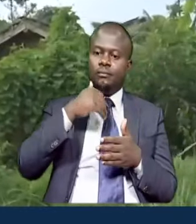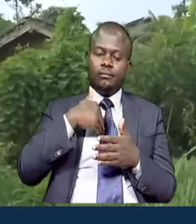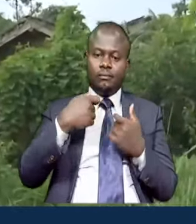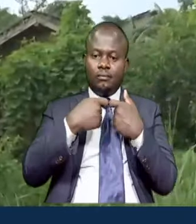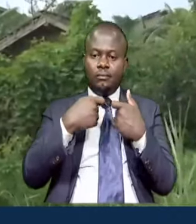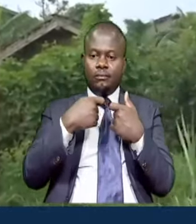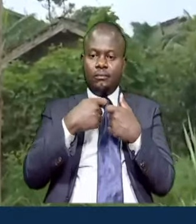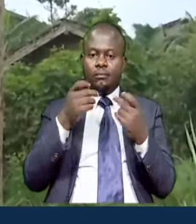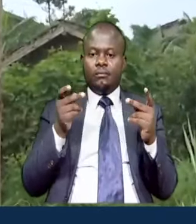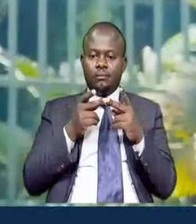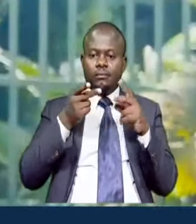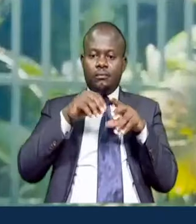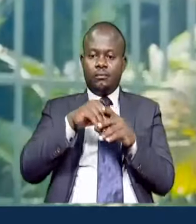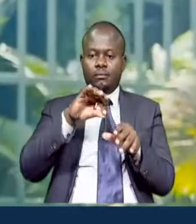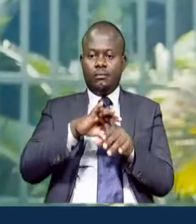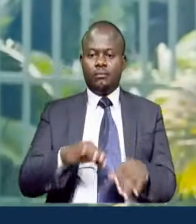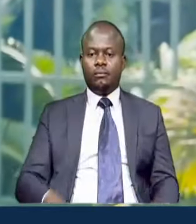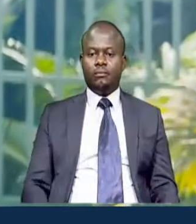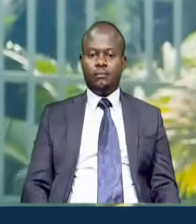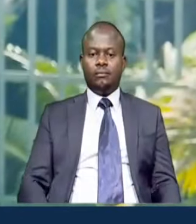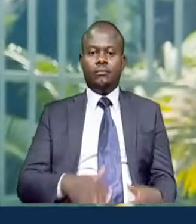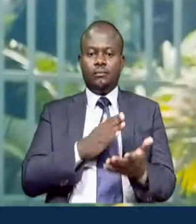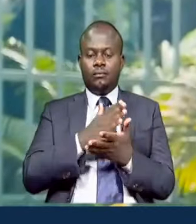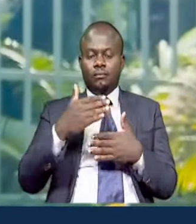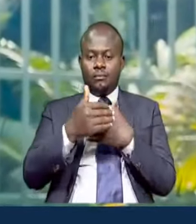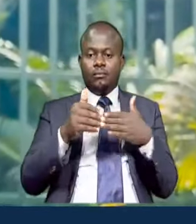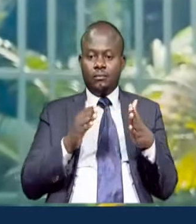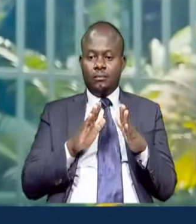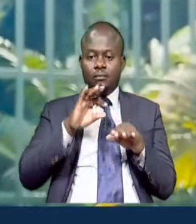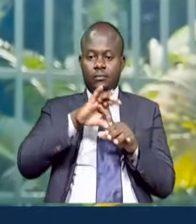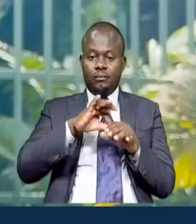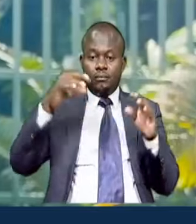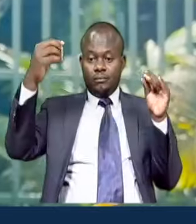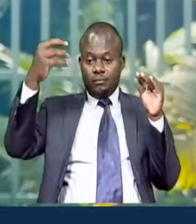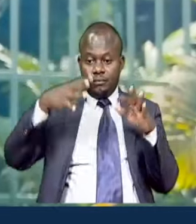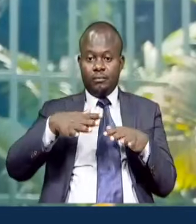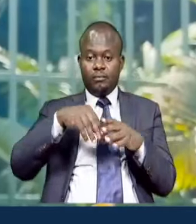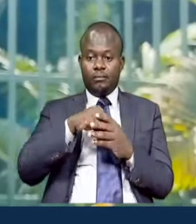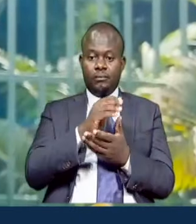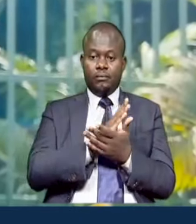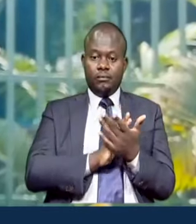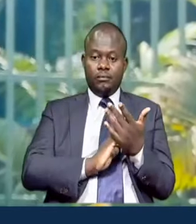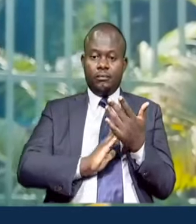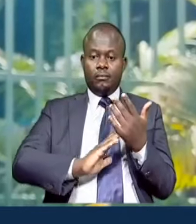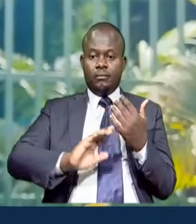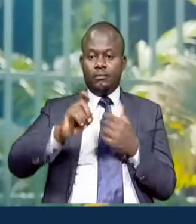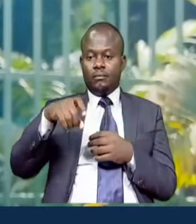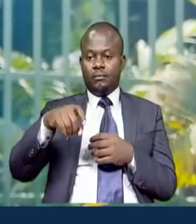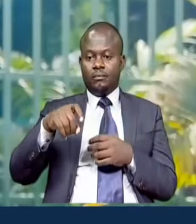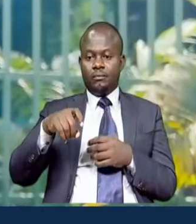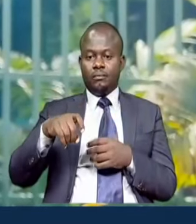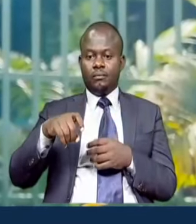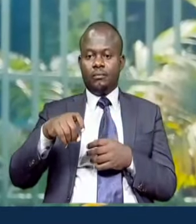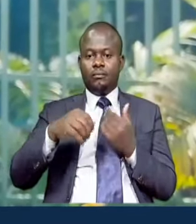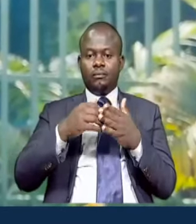amashanyarazi ahazabera amatora nibyo koko ibyumba by'itora byagaragajwe harimo ibikenewe harimo ibikeneye